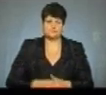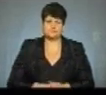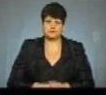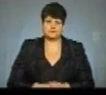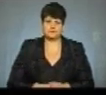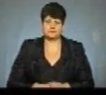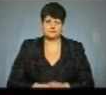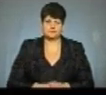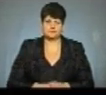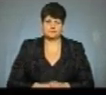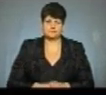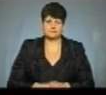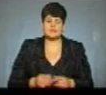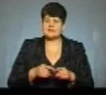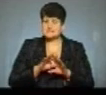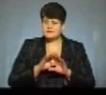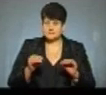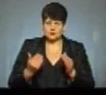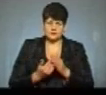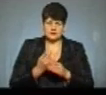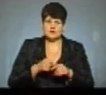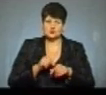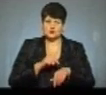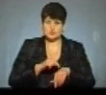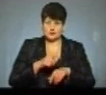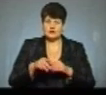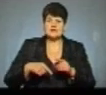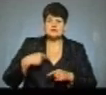Федорович. Це вся інформація на цю годину.